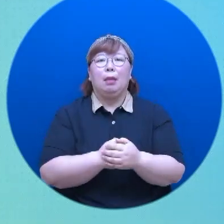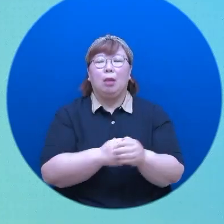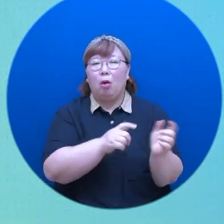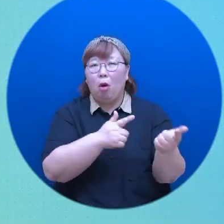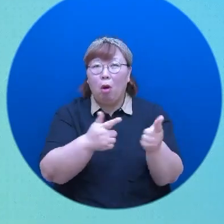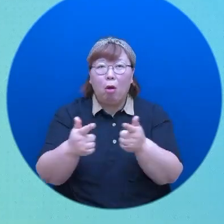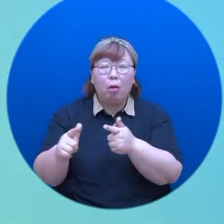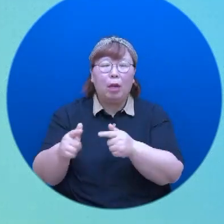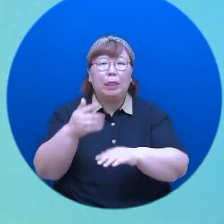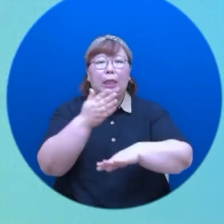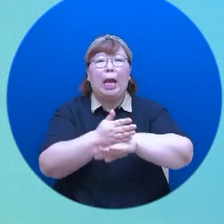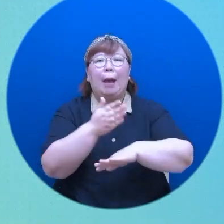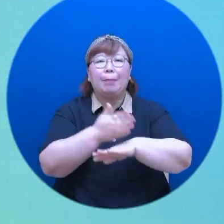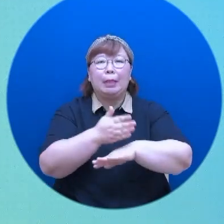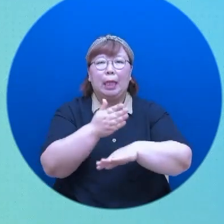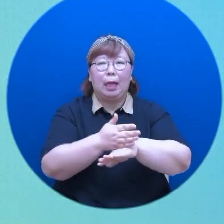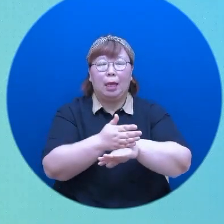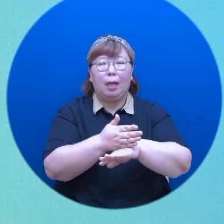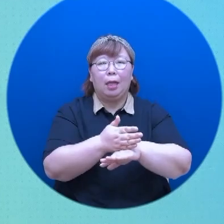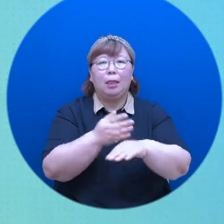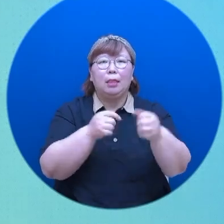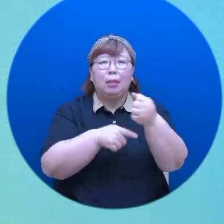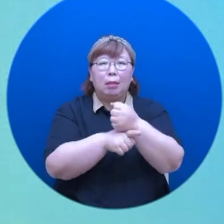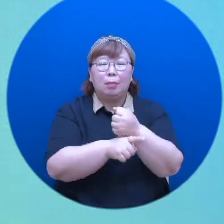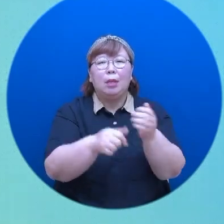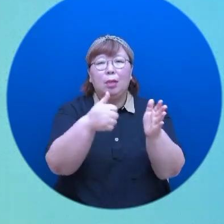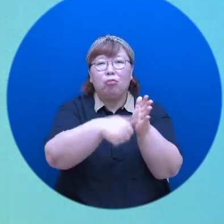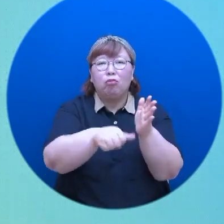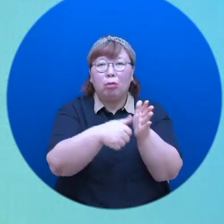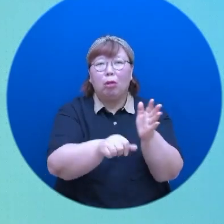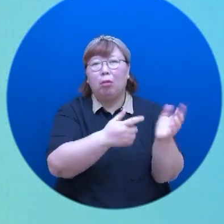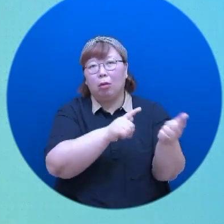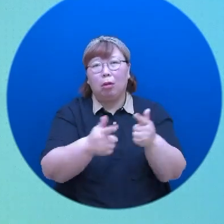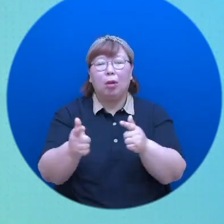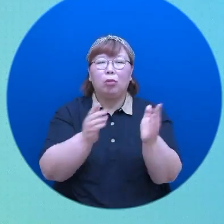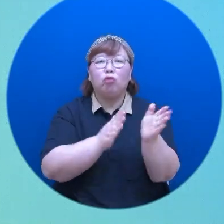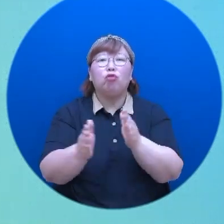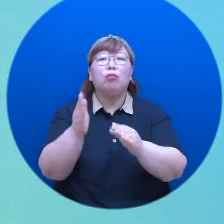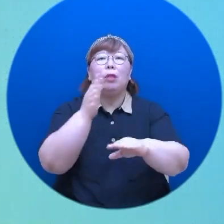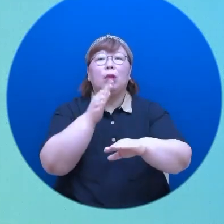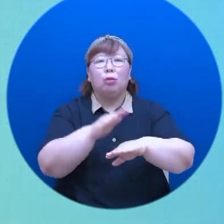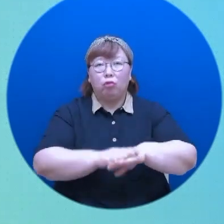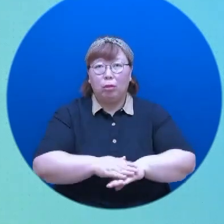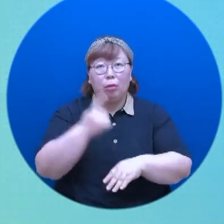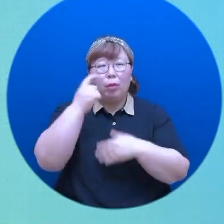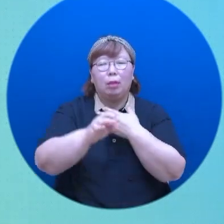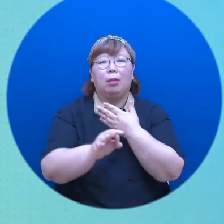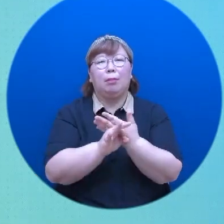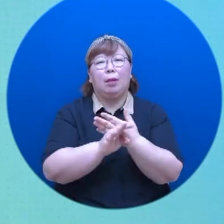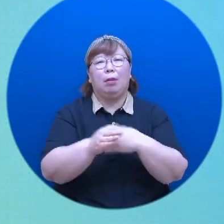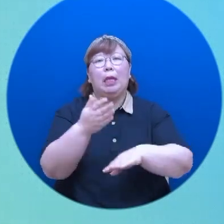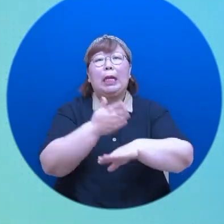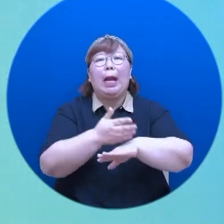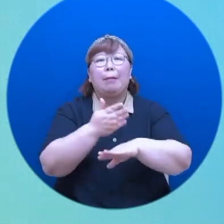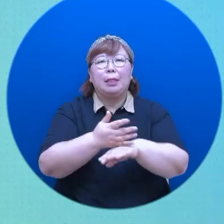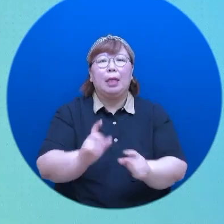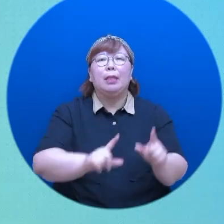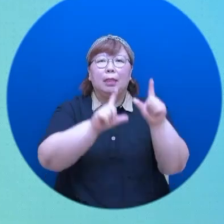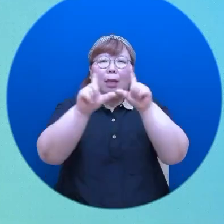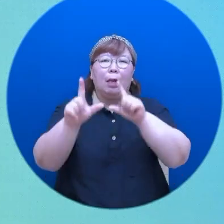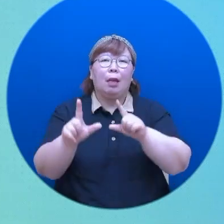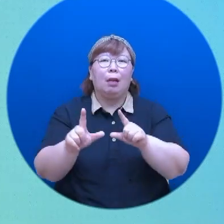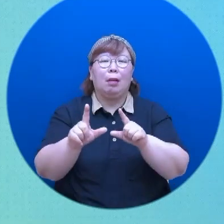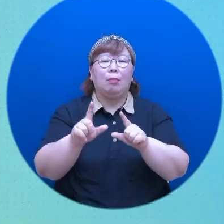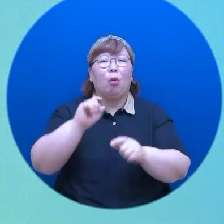장치들을 많이 마련해 두셨어요. 왜 그럴까요? 감사의 삶이 쉽지 않기